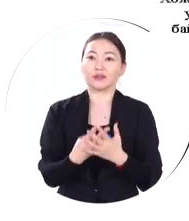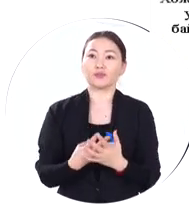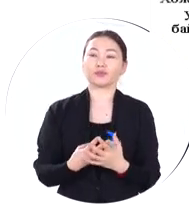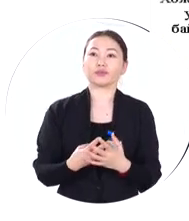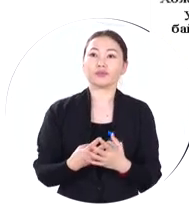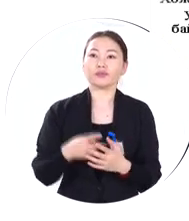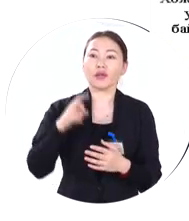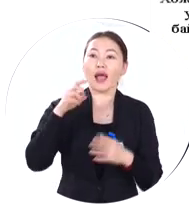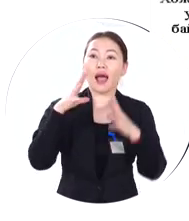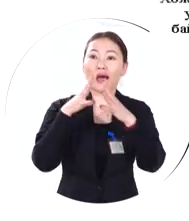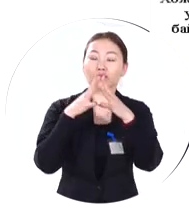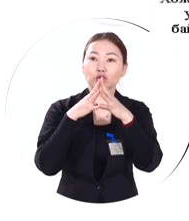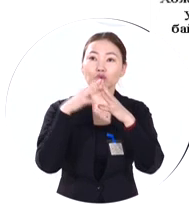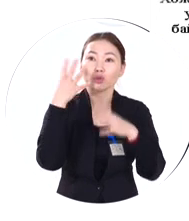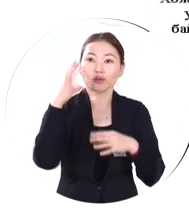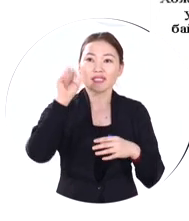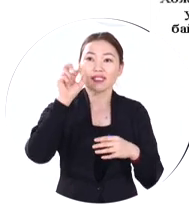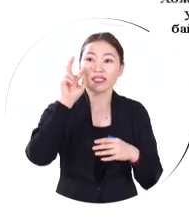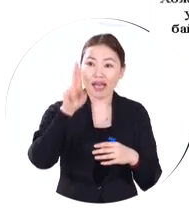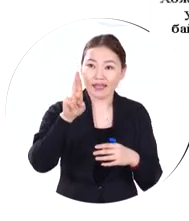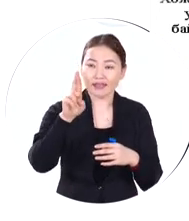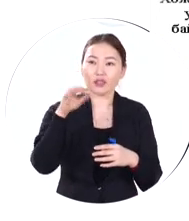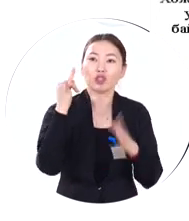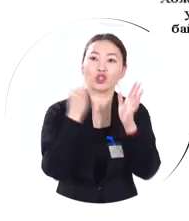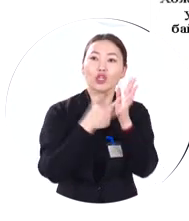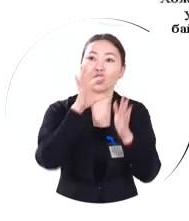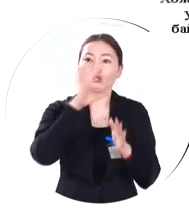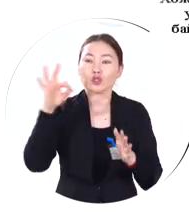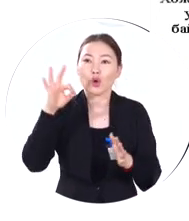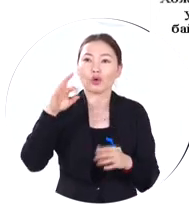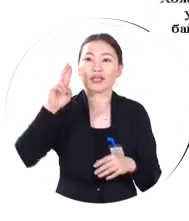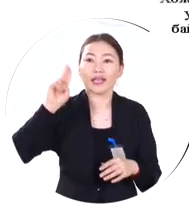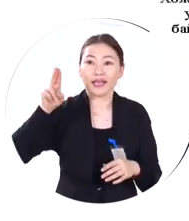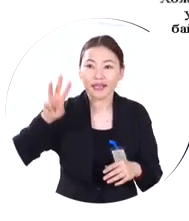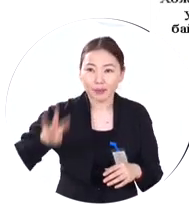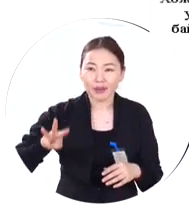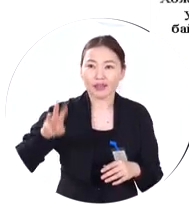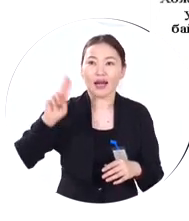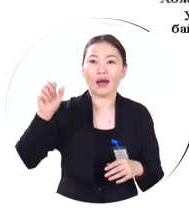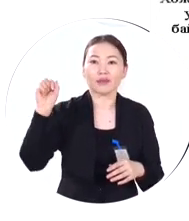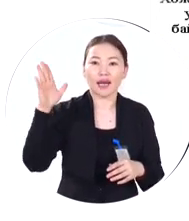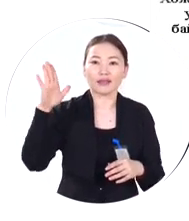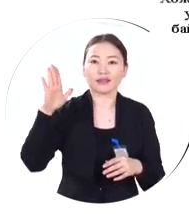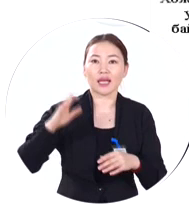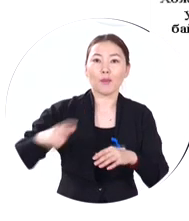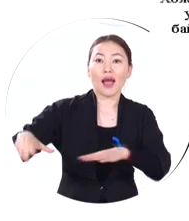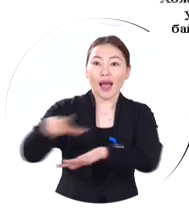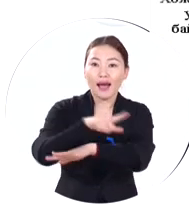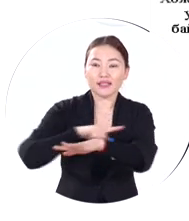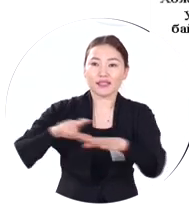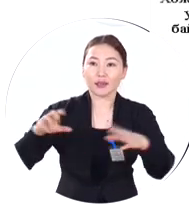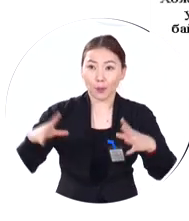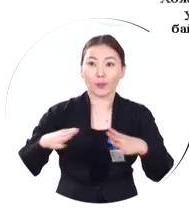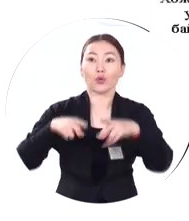зууны ихэнх үед дотоодын хямрал зөрчлөөс үүдэн манж улс мөхсөн юм. Энэ хугацаанд